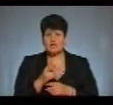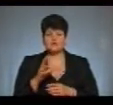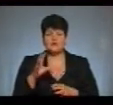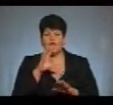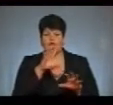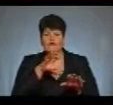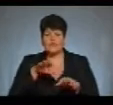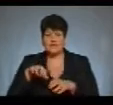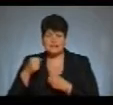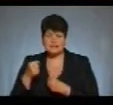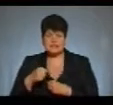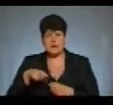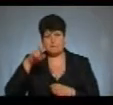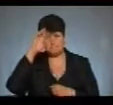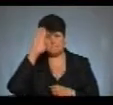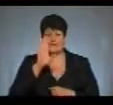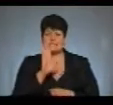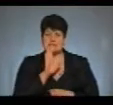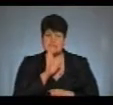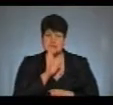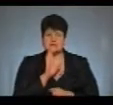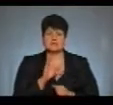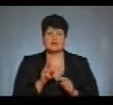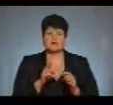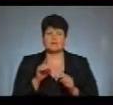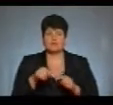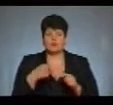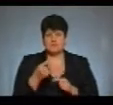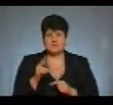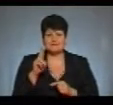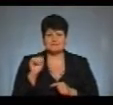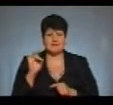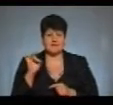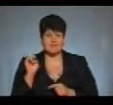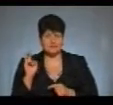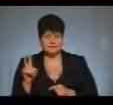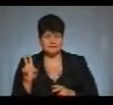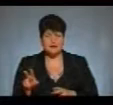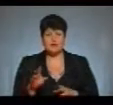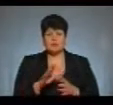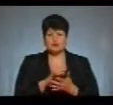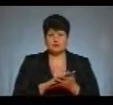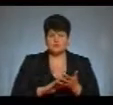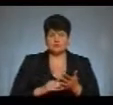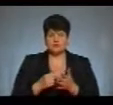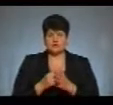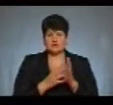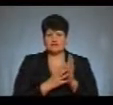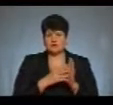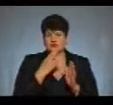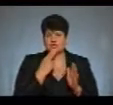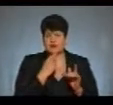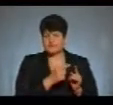принцеса». 7 червня – американську кінострічку «Цирку», який зіграв Чарлі Чаплін. Триватиме фестиваль у Тернополі до 9